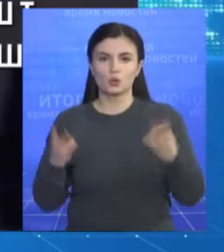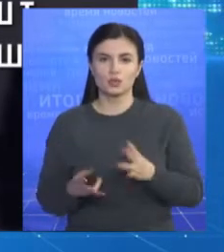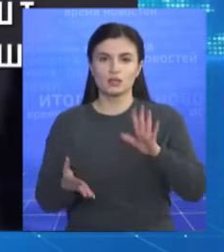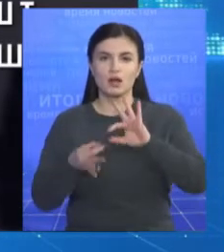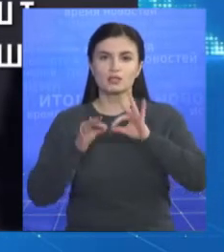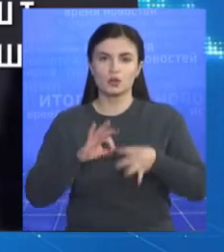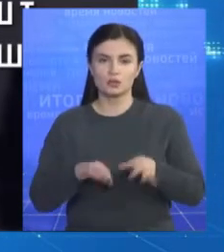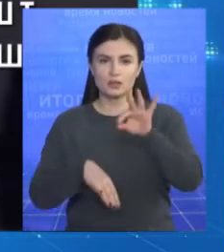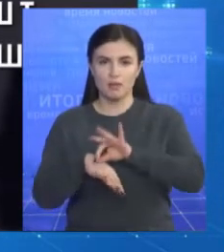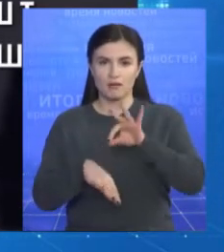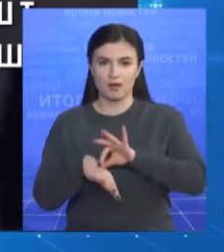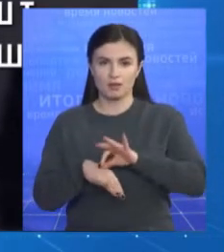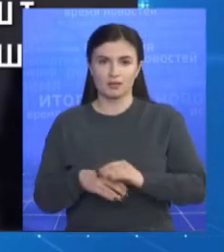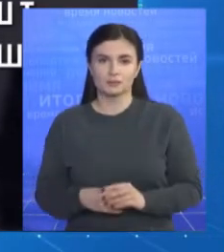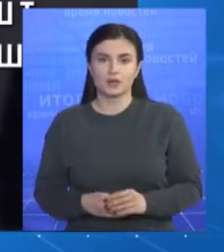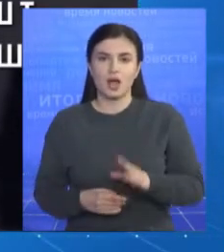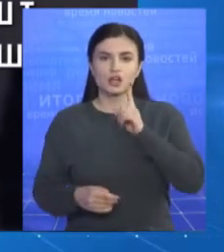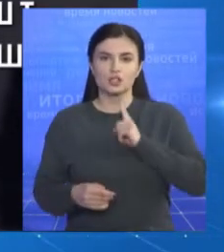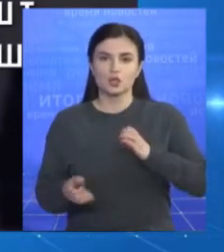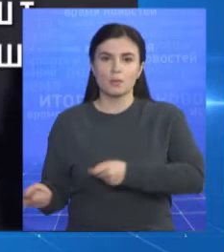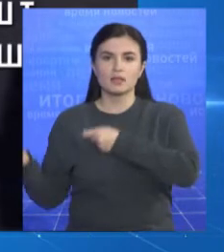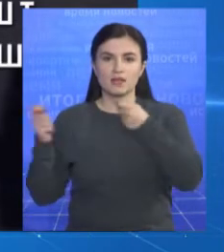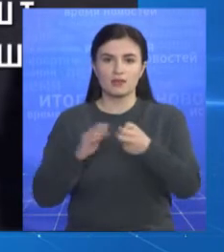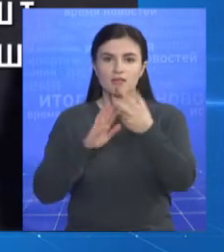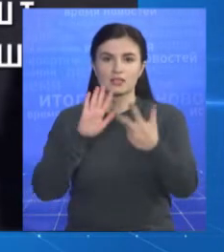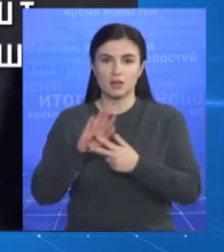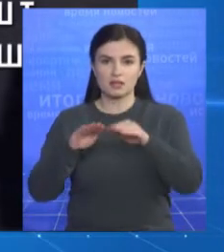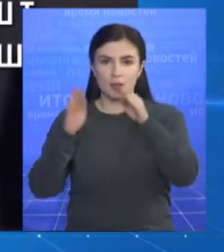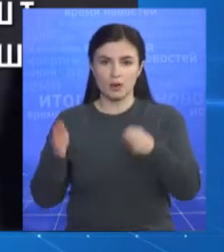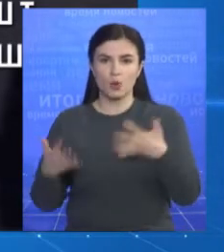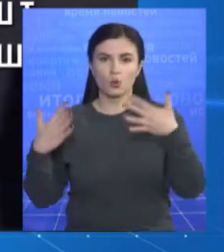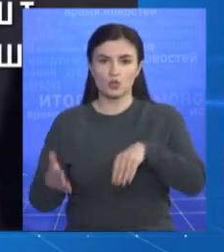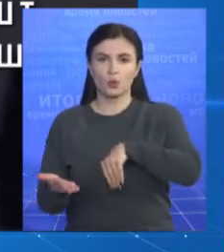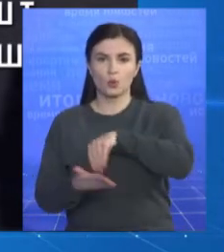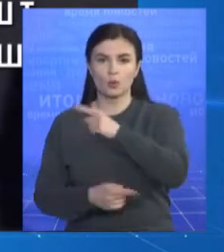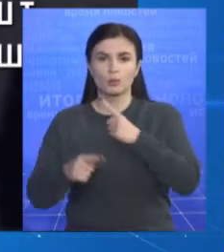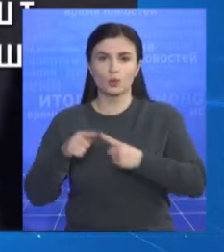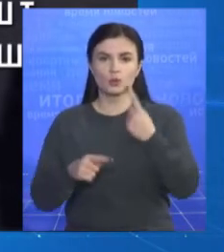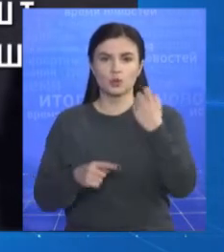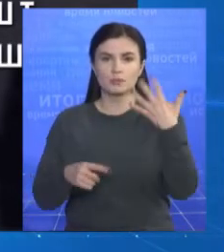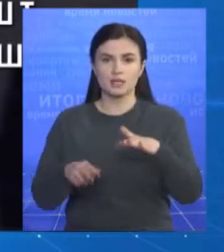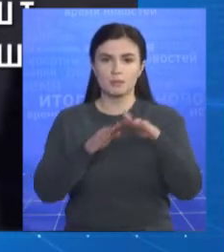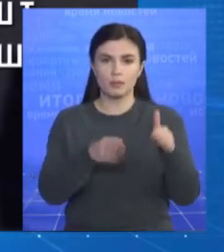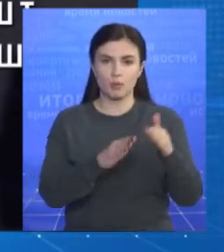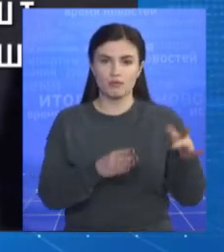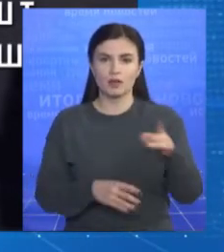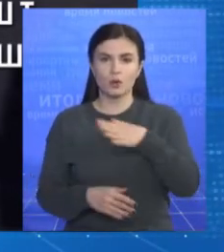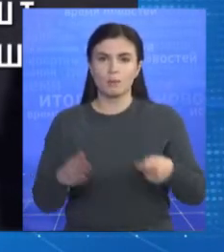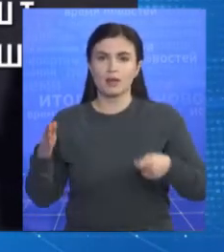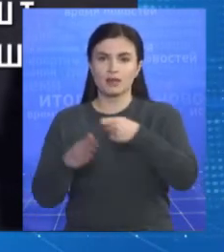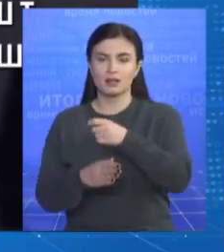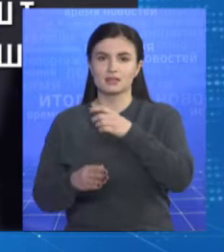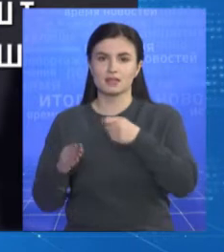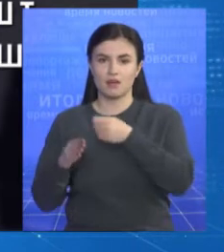на случай осложнений от заболевания. Ожидается поставка еще 18 аппаратов. Они уже куплены. Плюс на 150 приборов регион